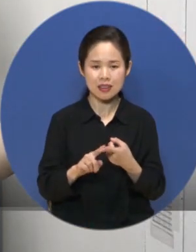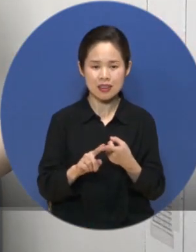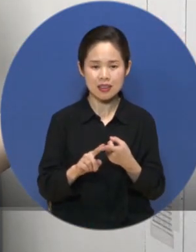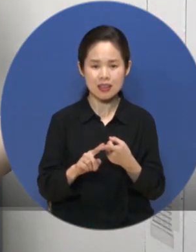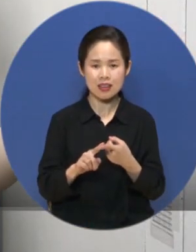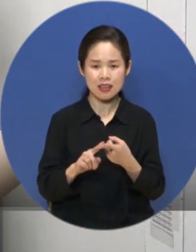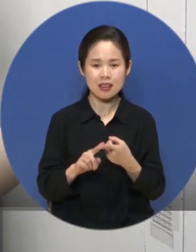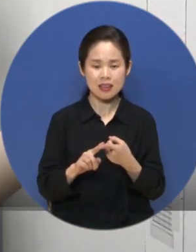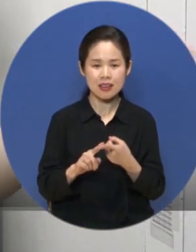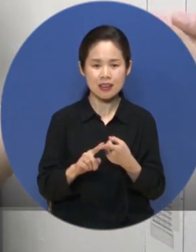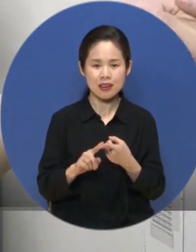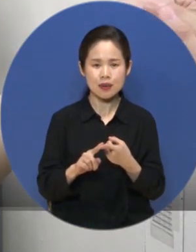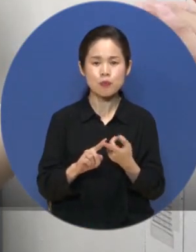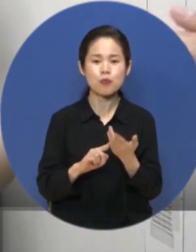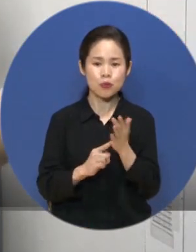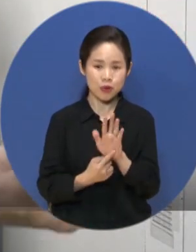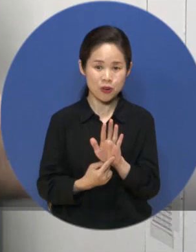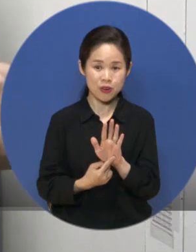말해주는 거예요.